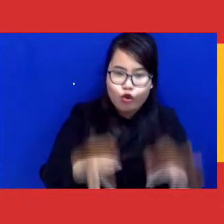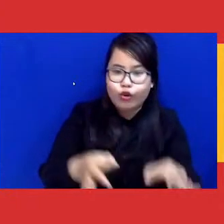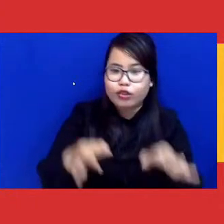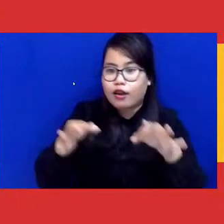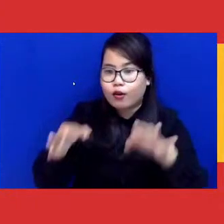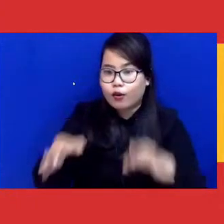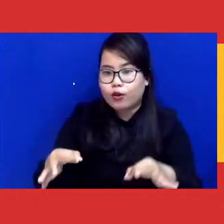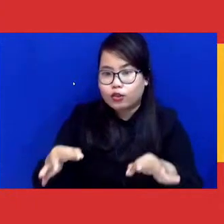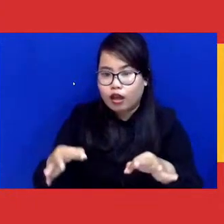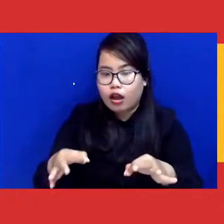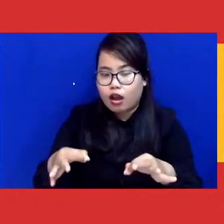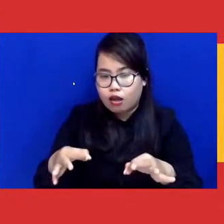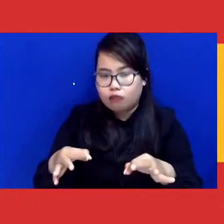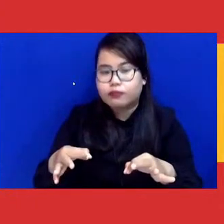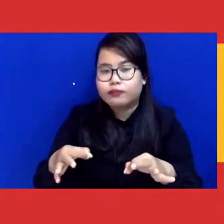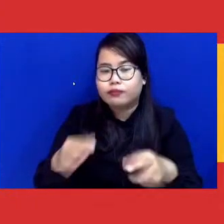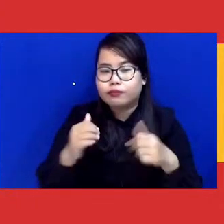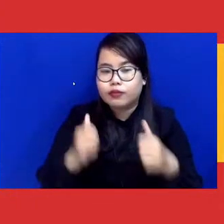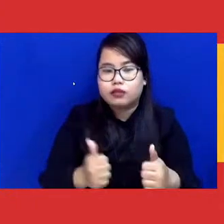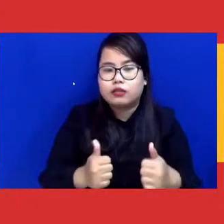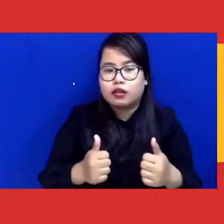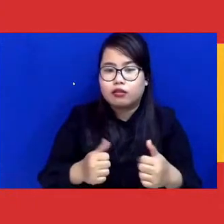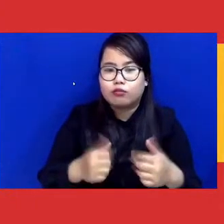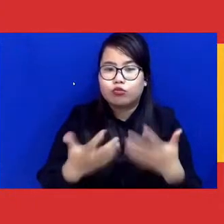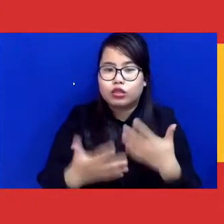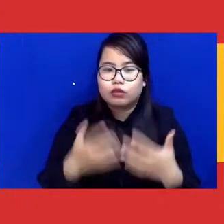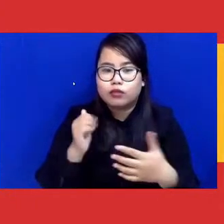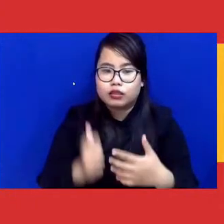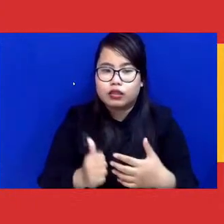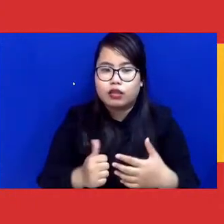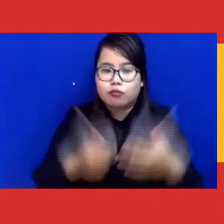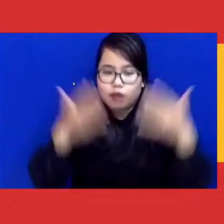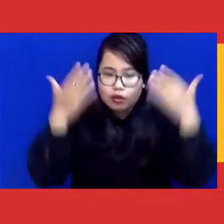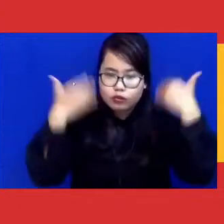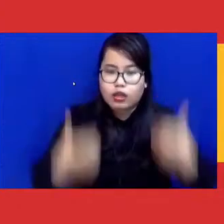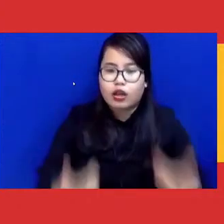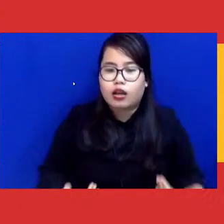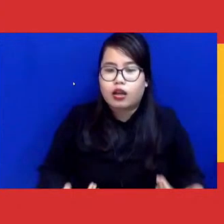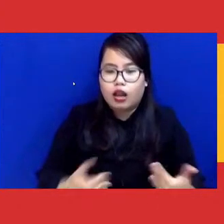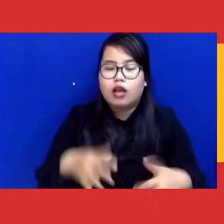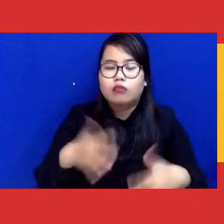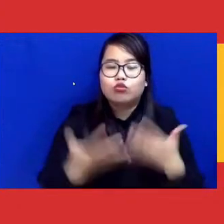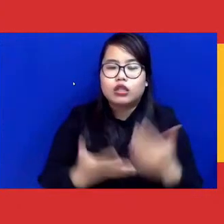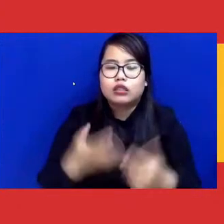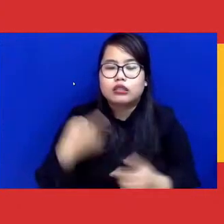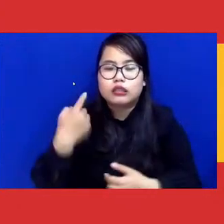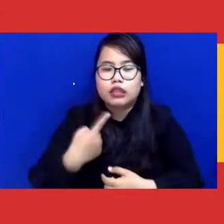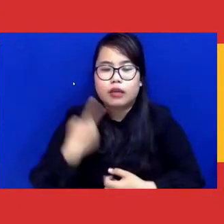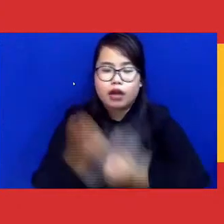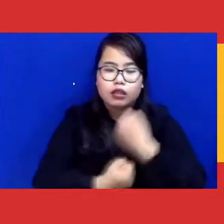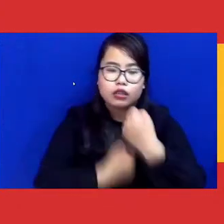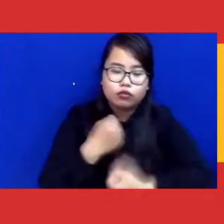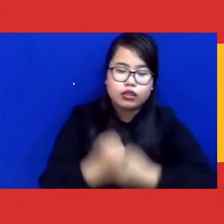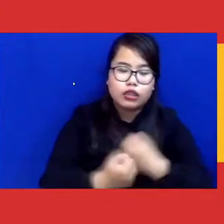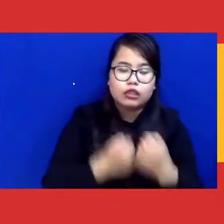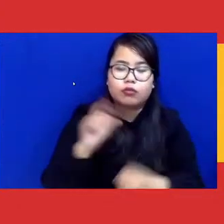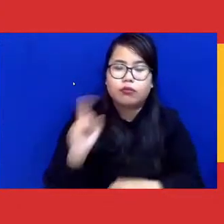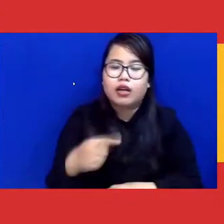yang berbasis human rights tentunya dalam hal ini dalam setiap aktivitas kegiatan